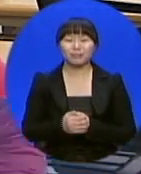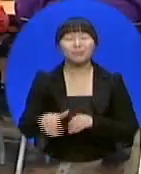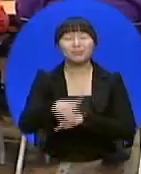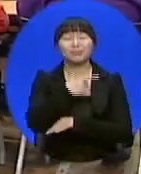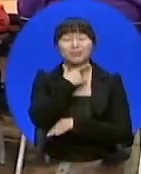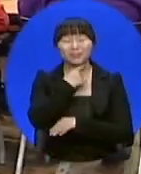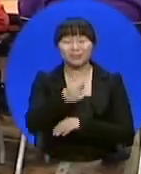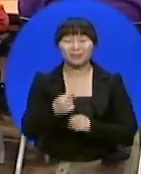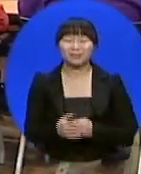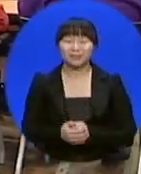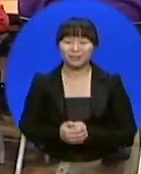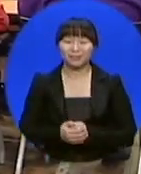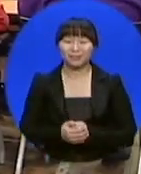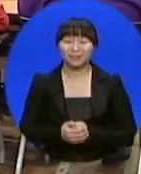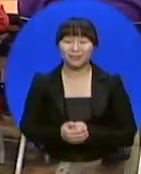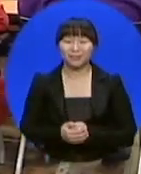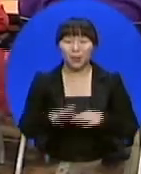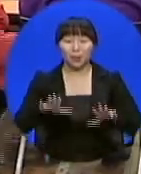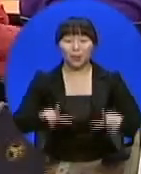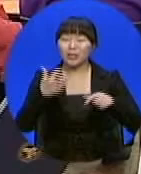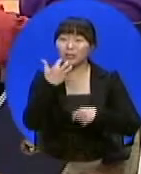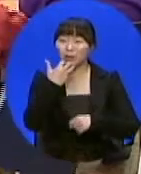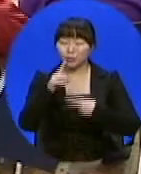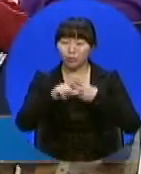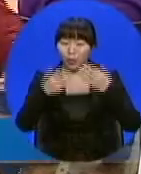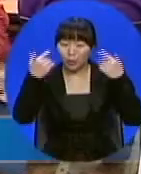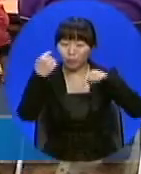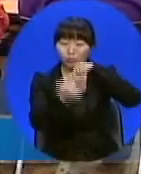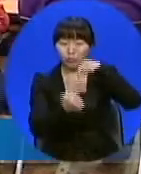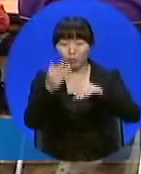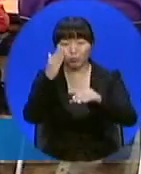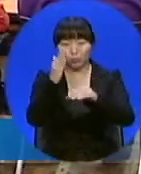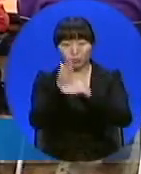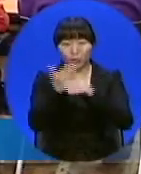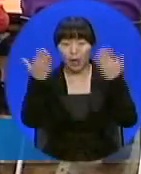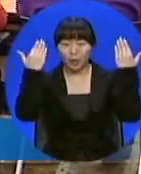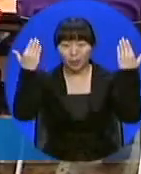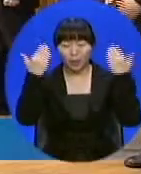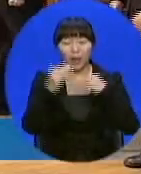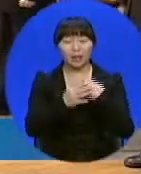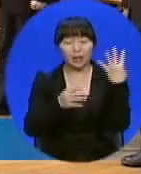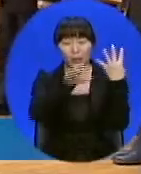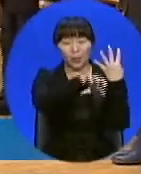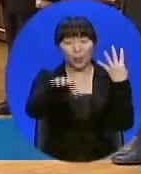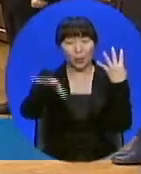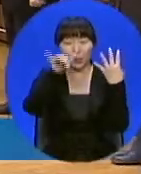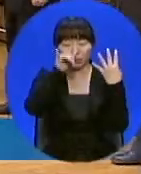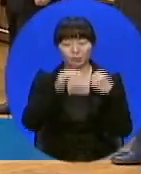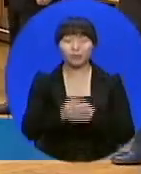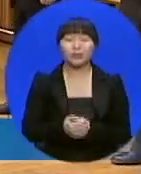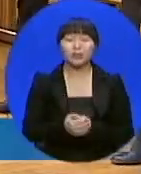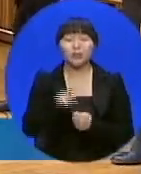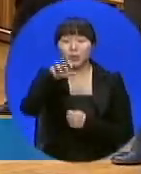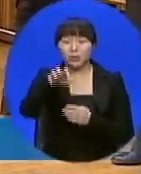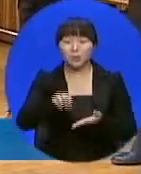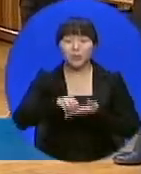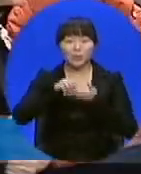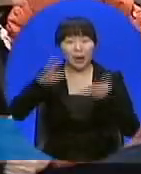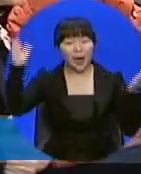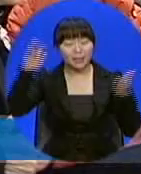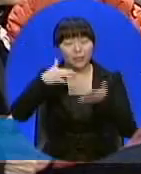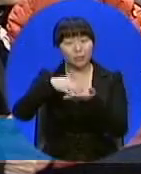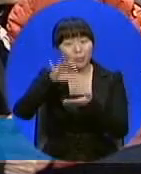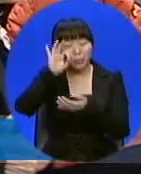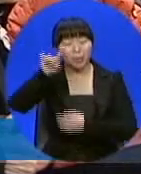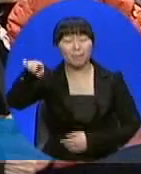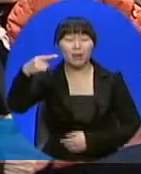다녀야죠. 올해 서울에서 중학교 과정이 운영되는 만학도 학교가 네 곳에서 운영되는데 이곳에 입학한 학생만